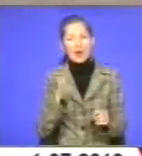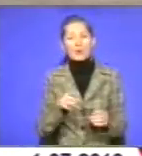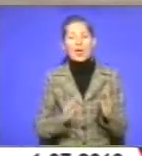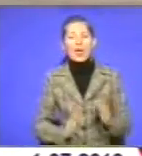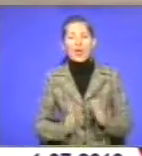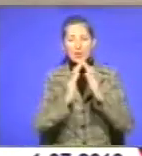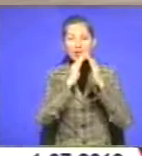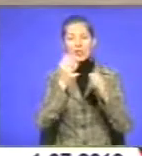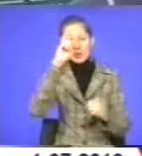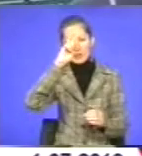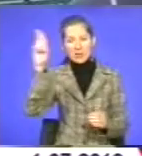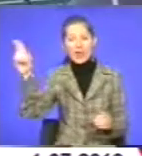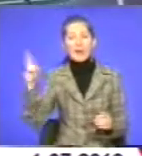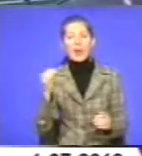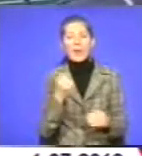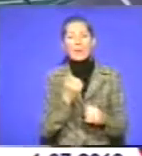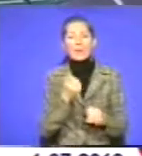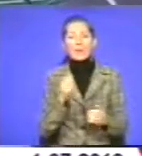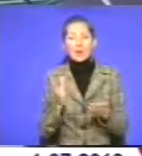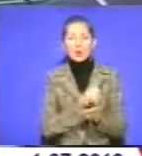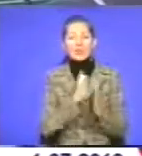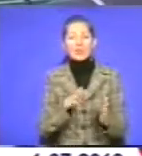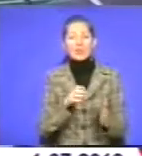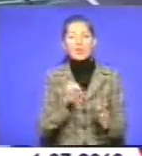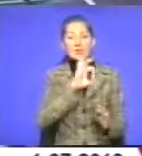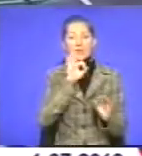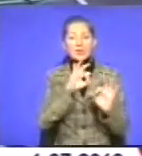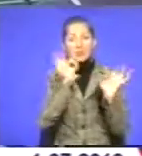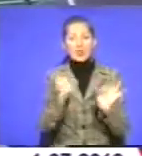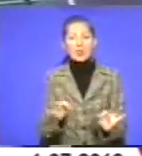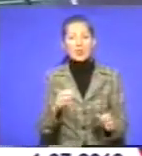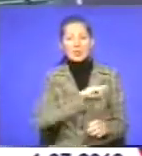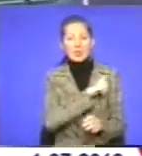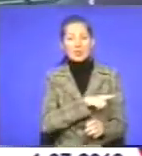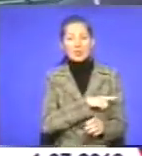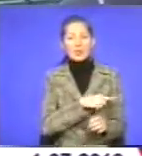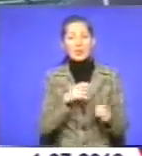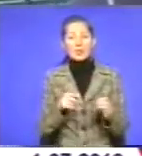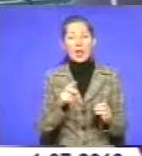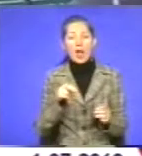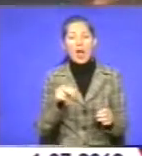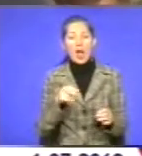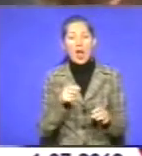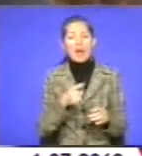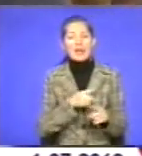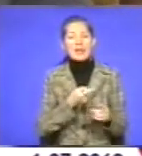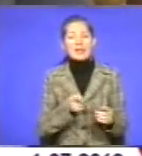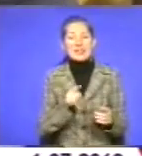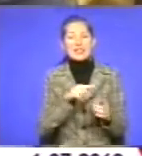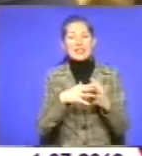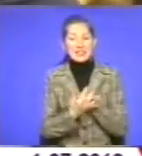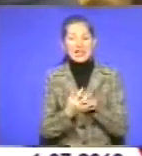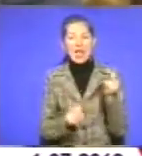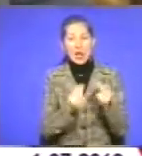витривалішим, спритнішим. Андрій Пушкар сьогодні головний суддя змагань з армреслінгу. Саме із сільських ігор розпочалася його